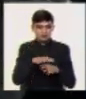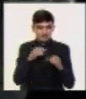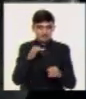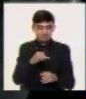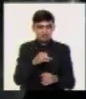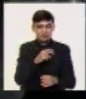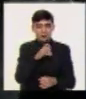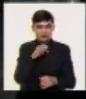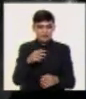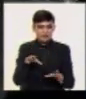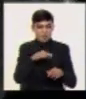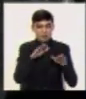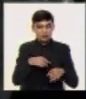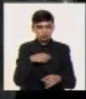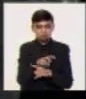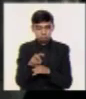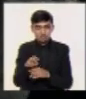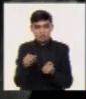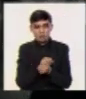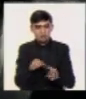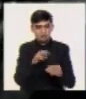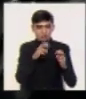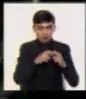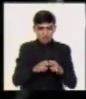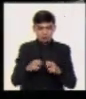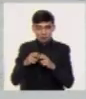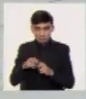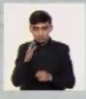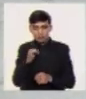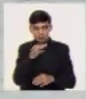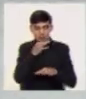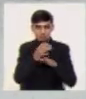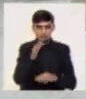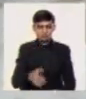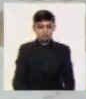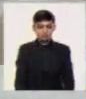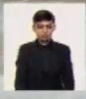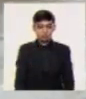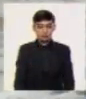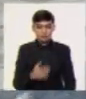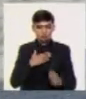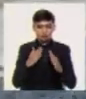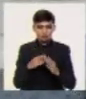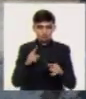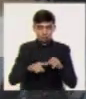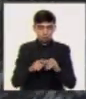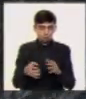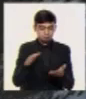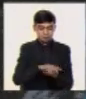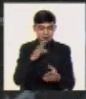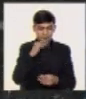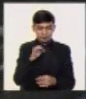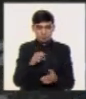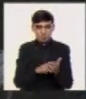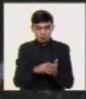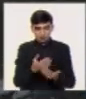бәрінің орнын көріп, бүкіл құжаттарын тексеріп, оның күнде результаттарын айтады. Үйіміз құлап үйіндінің астында қаламыз ба деп